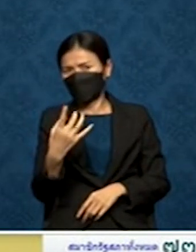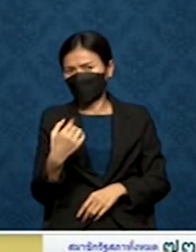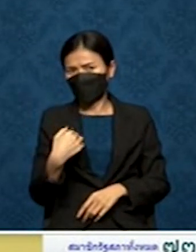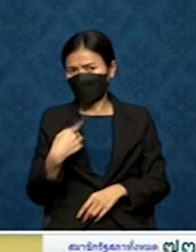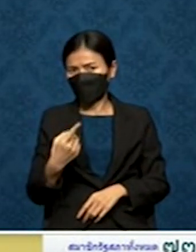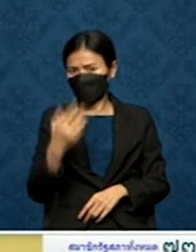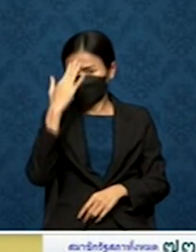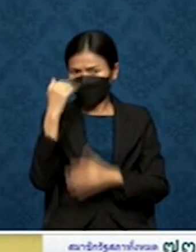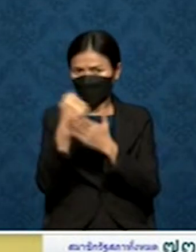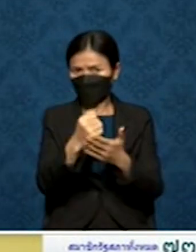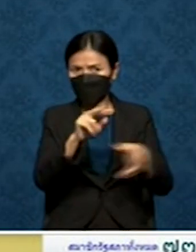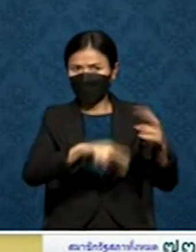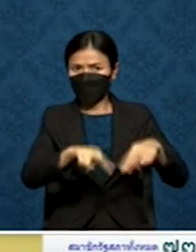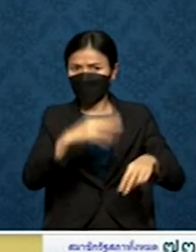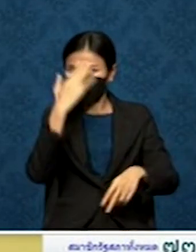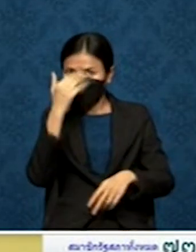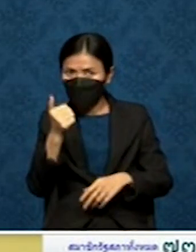ส่วนมาตรา45นะฮะ